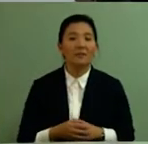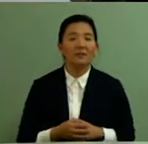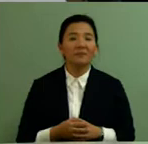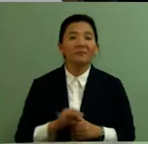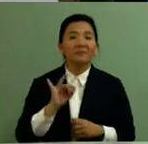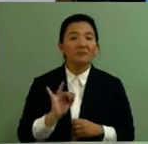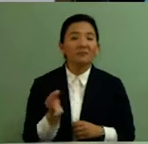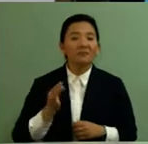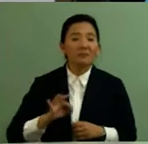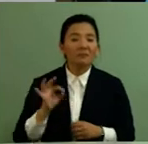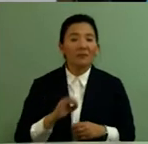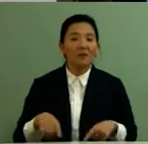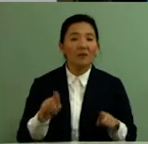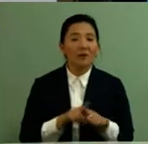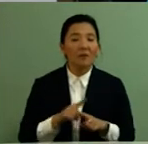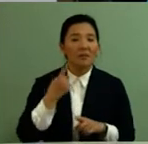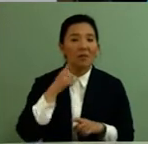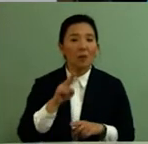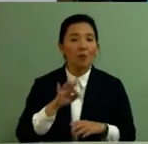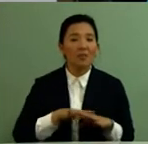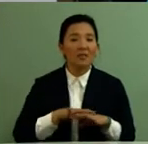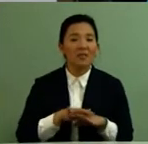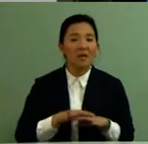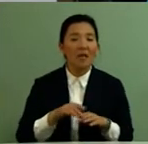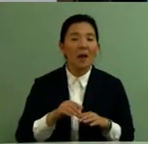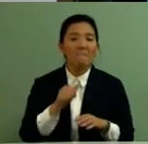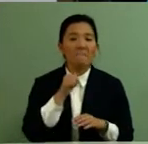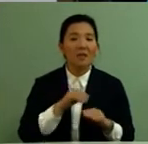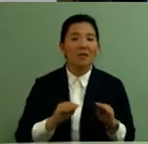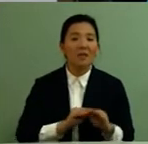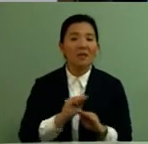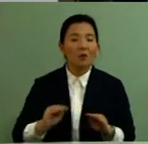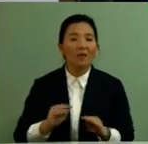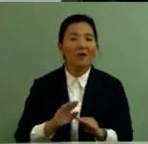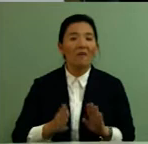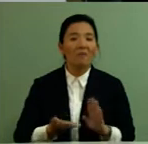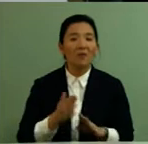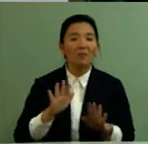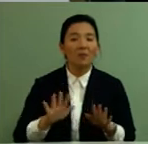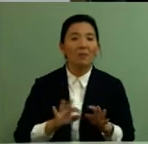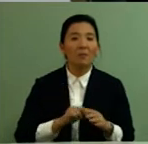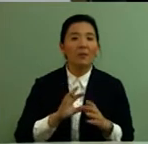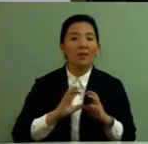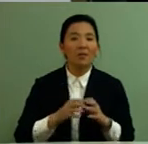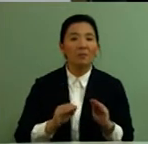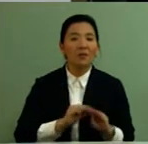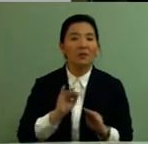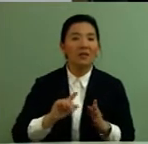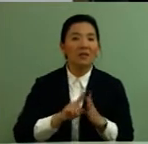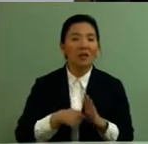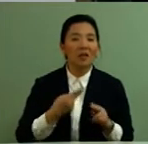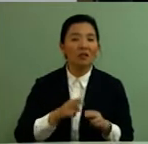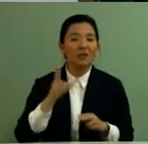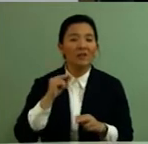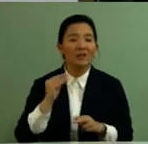И используем опять-таки знания по математике, метод подстановки. Мы вместо массы планеты и радиуса планеты подставим вот эти